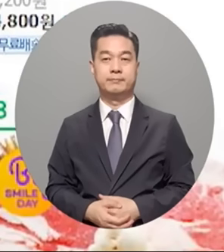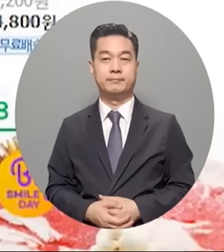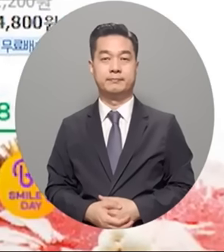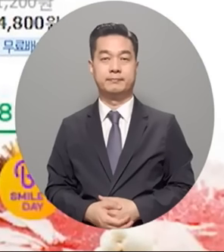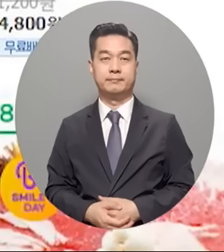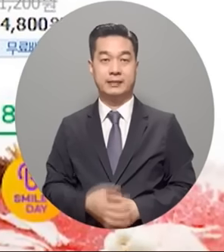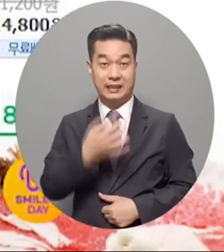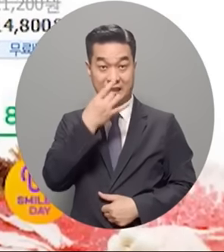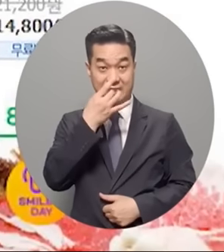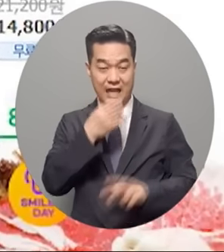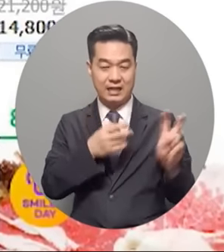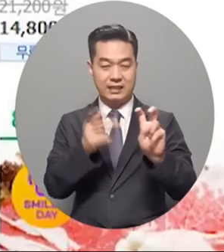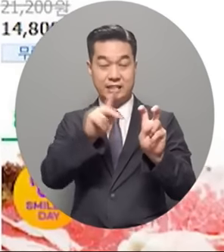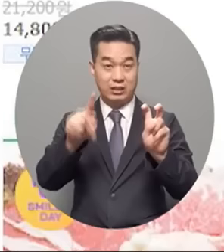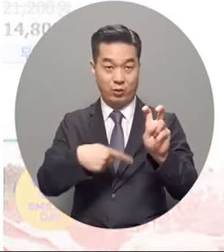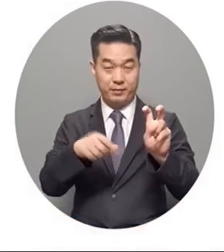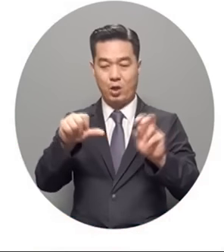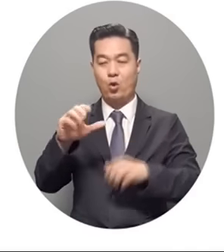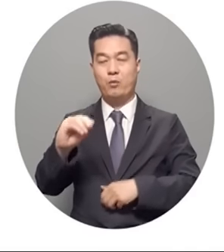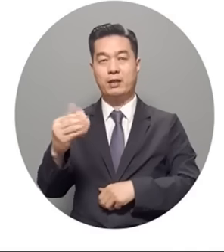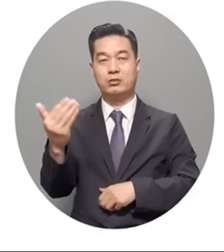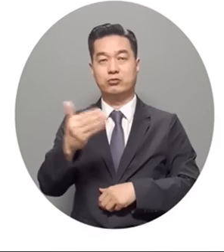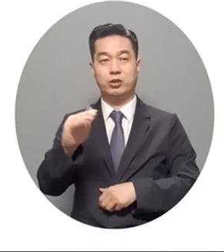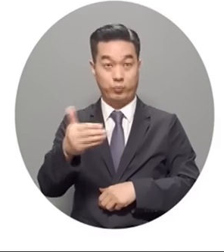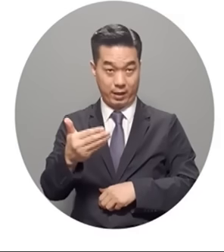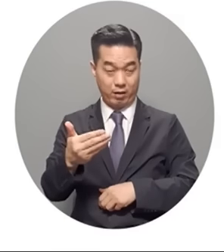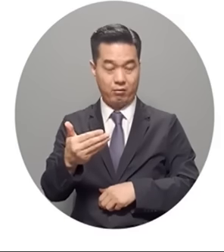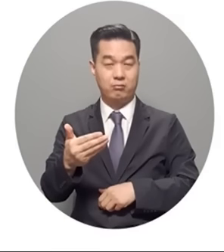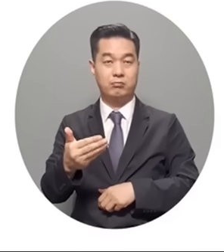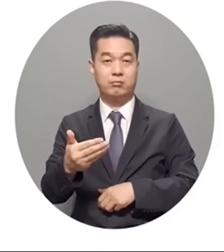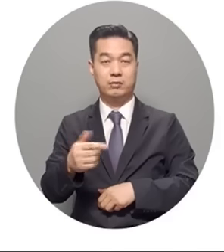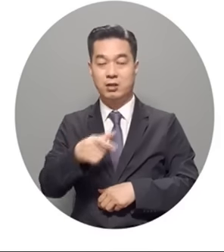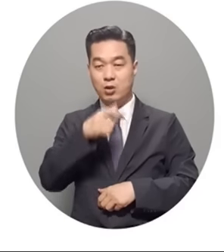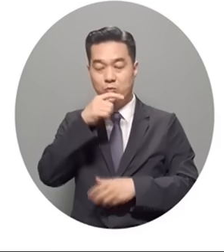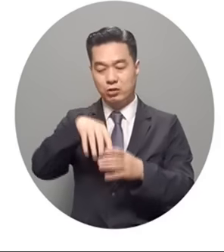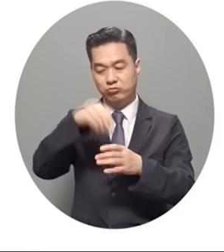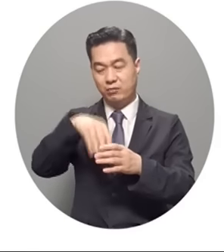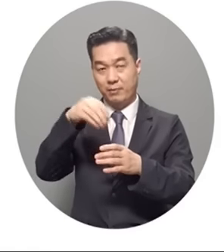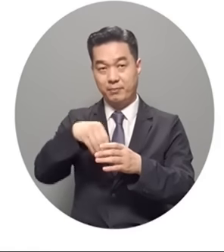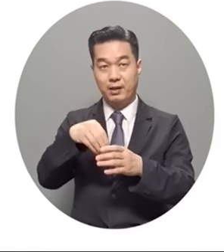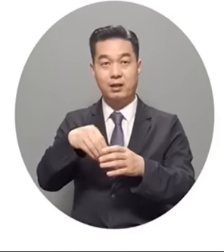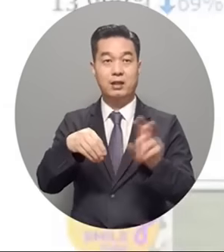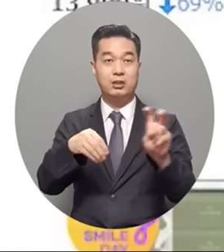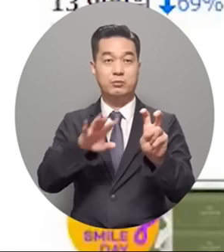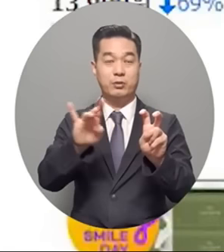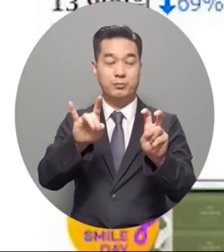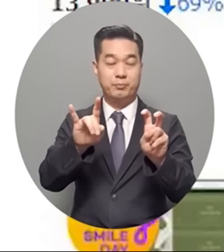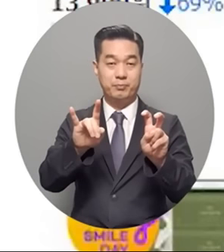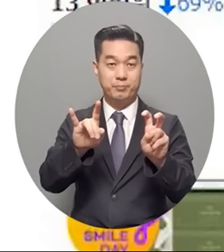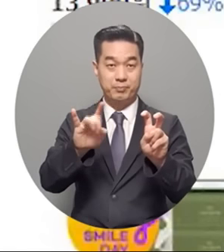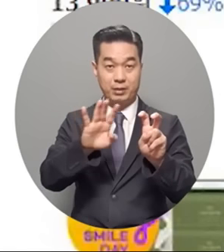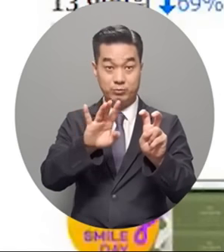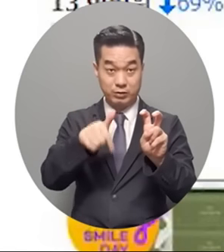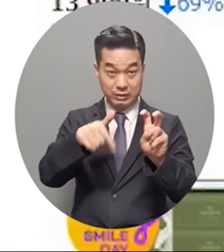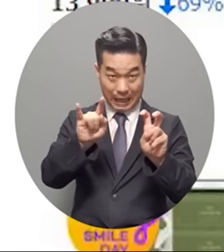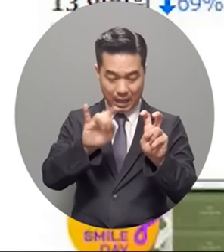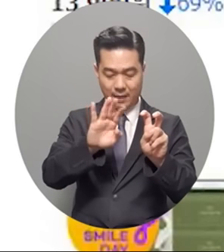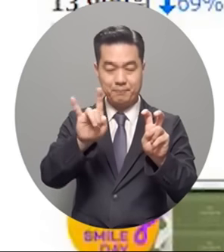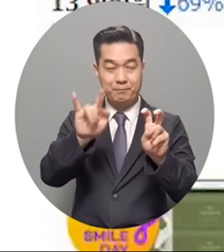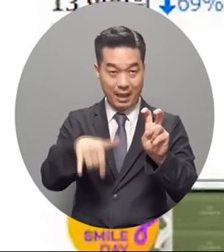쌀 20kg에 59,900원, 물티슈 20팩에 32,000원대, 30%씩 할인